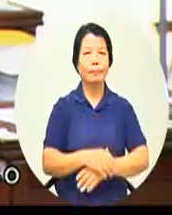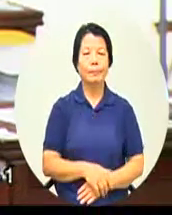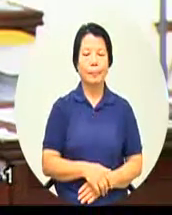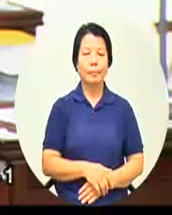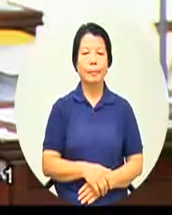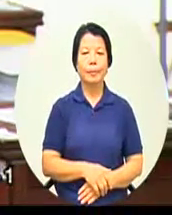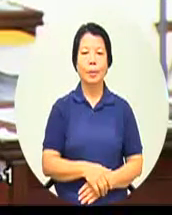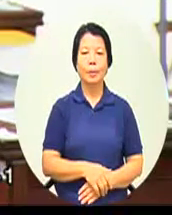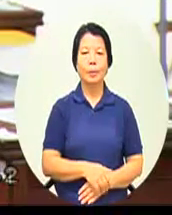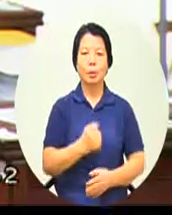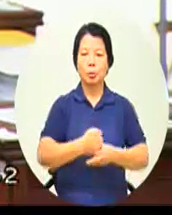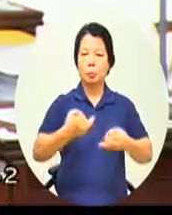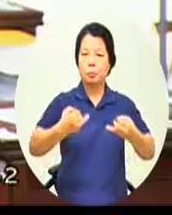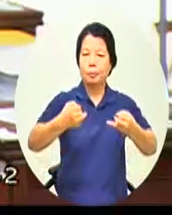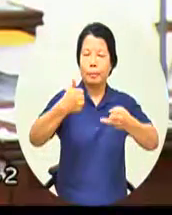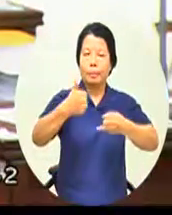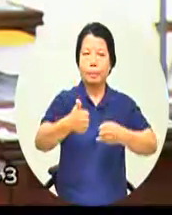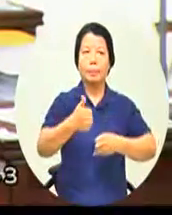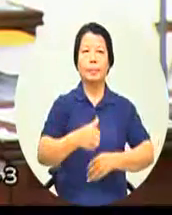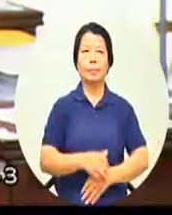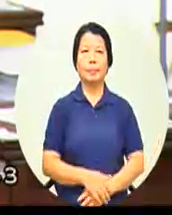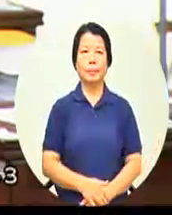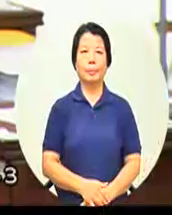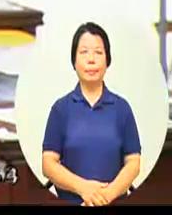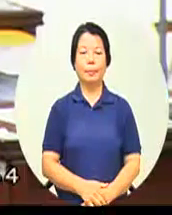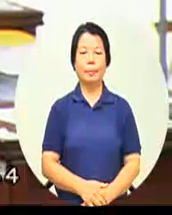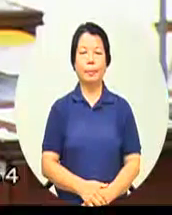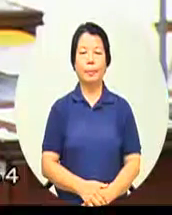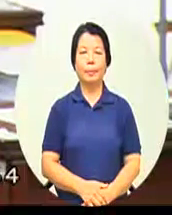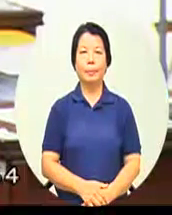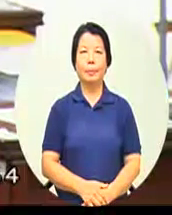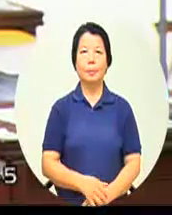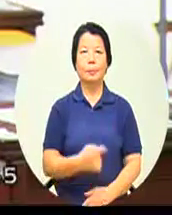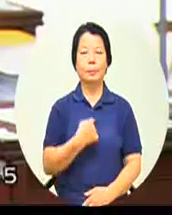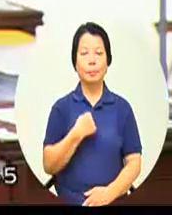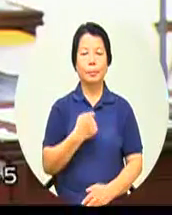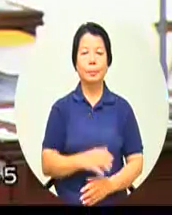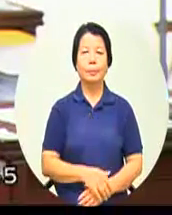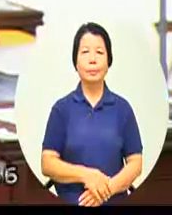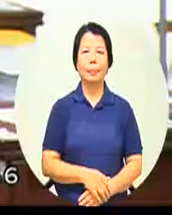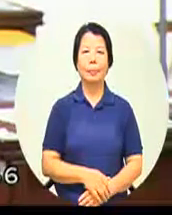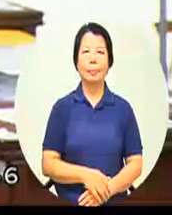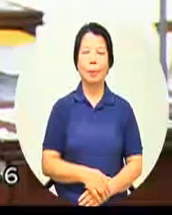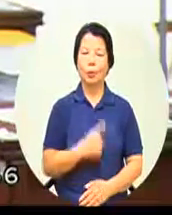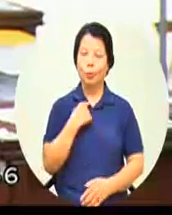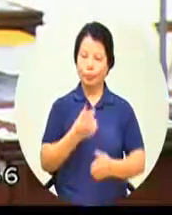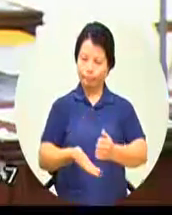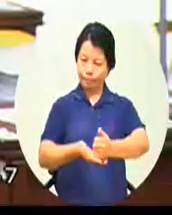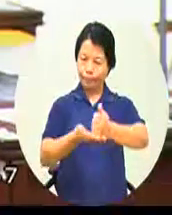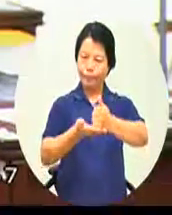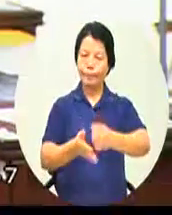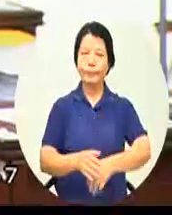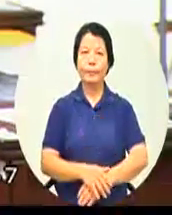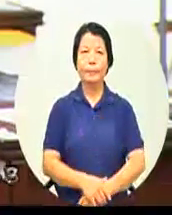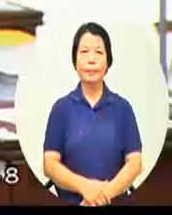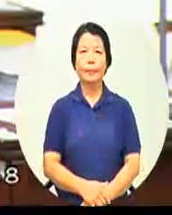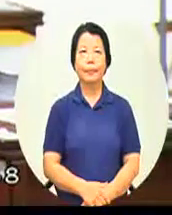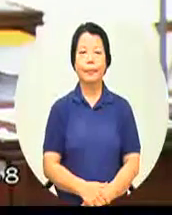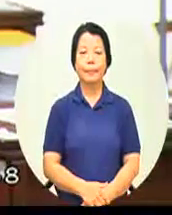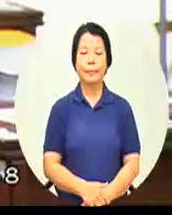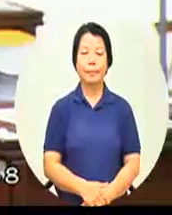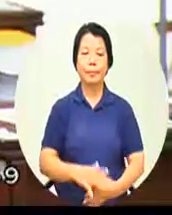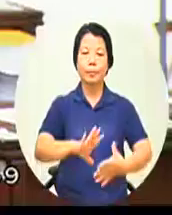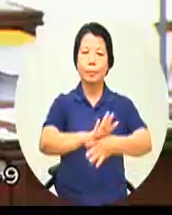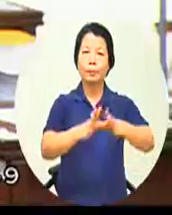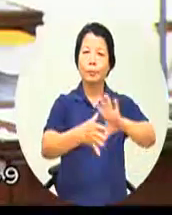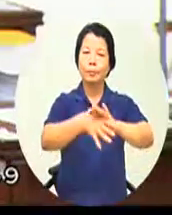啊，有据可点啊。本色嘞，以你的作为给予你肯定。那你这个文化局对不对